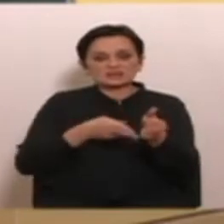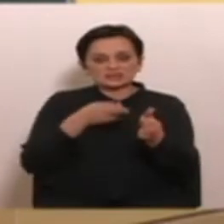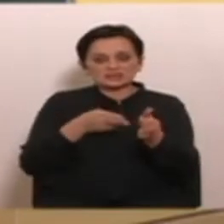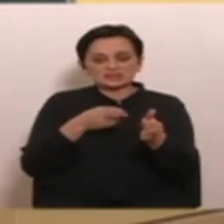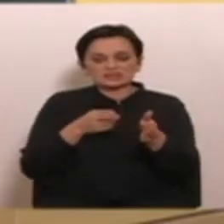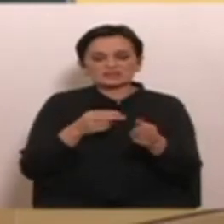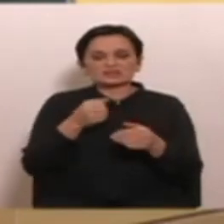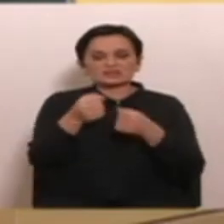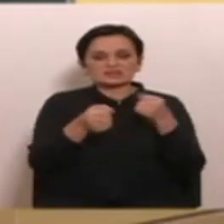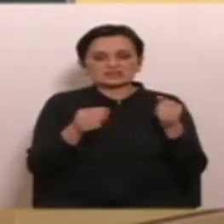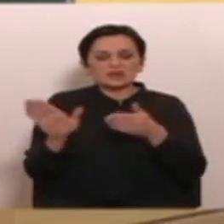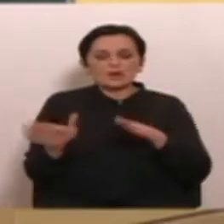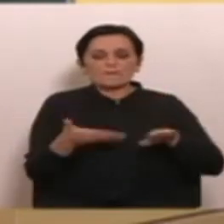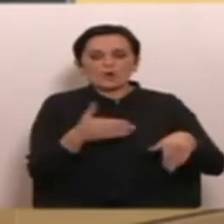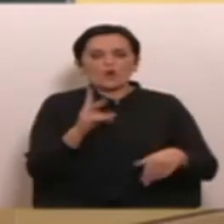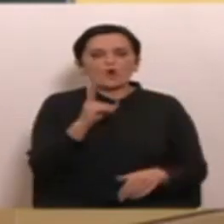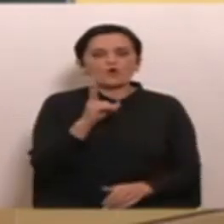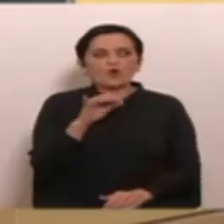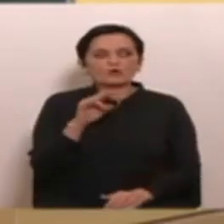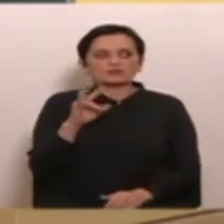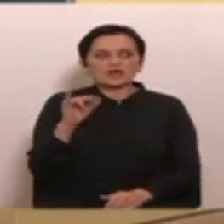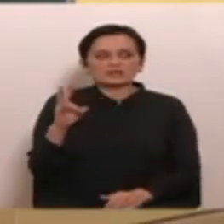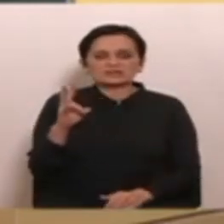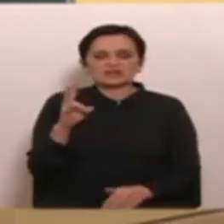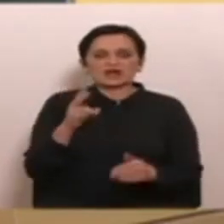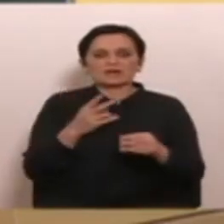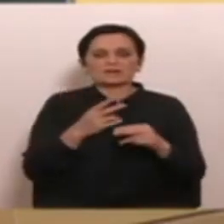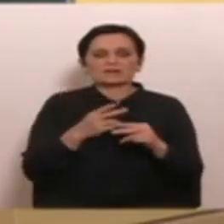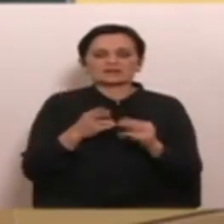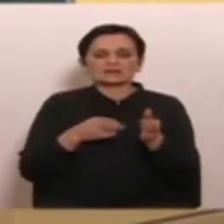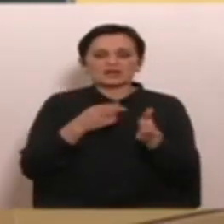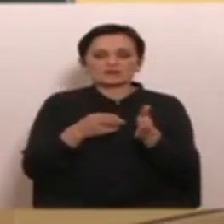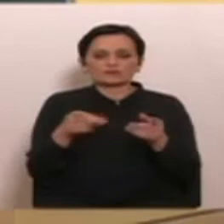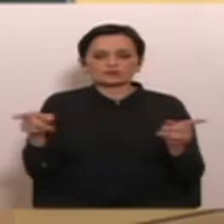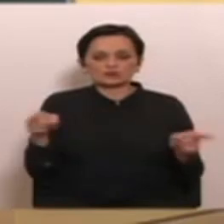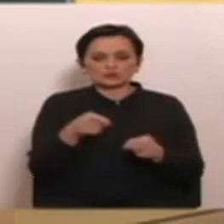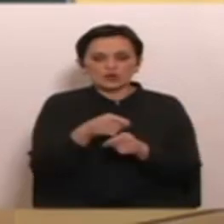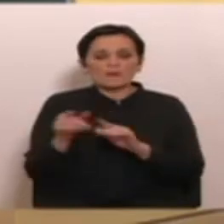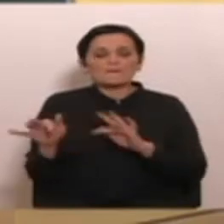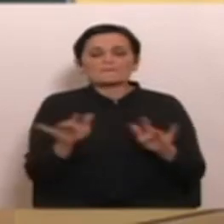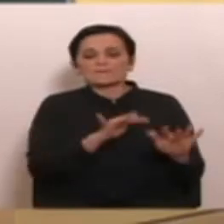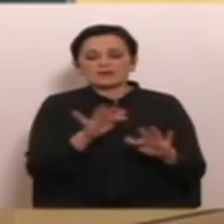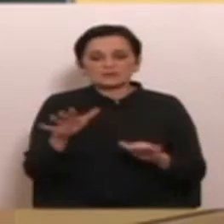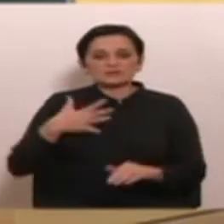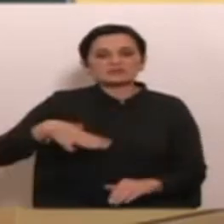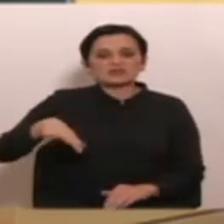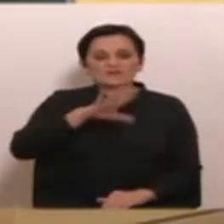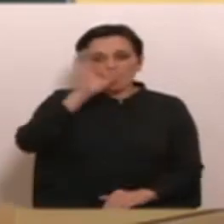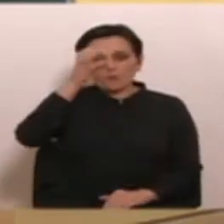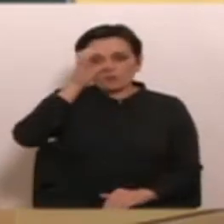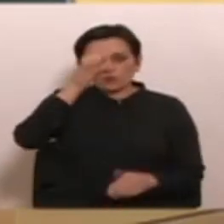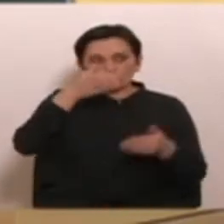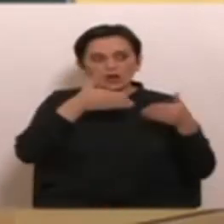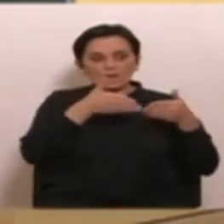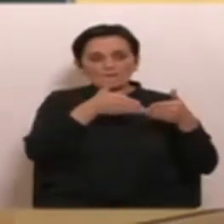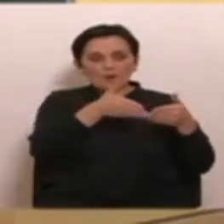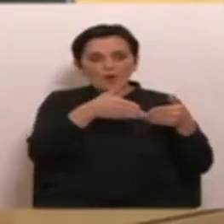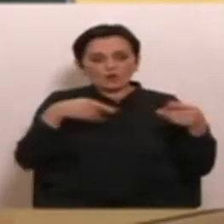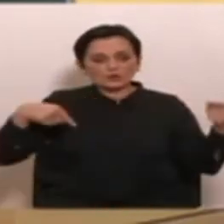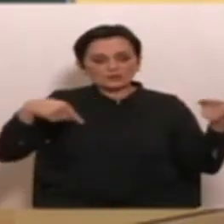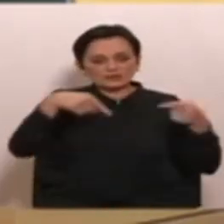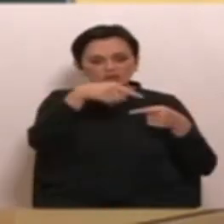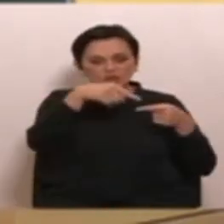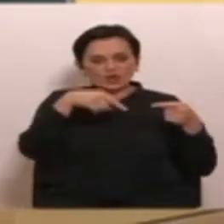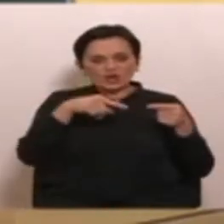გემი ბათუმი-კონსტანცას ნავსადგურებს შორის. მიმდინარეობს საქართველოსა და ბულგარეთის პორტებს შორის საბორნე მიმოსვლის სიხშირეების